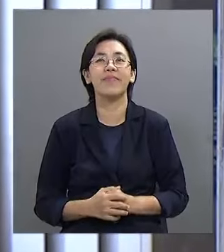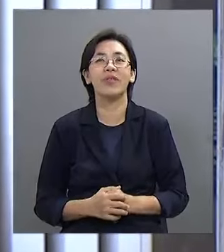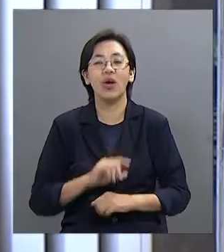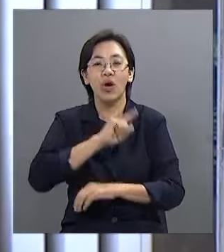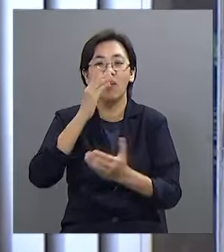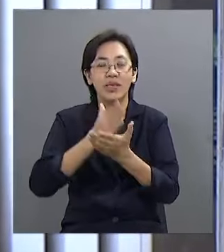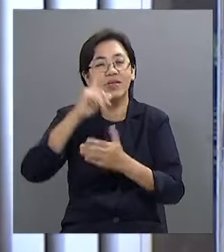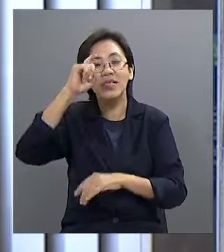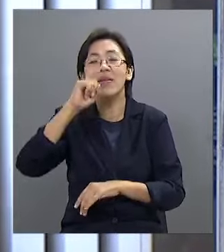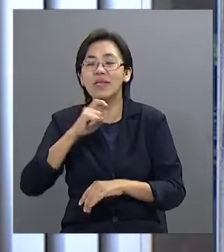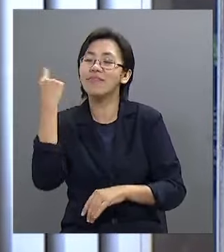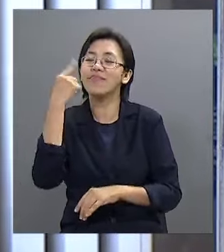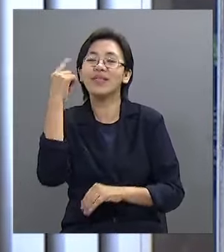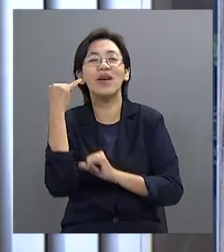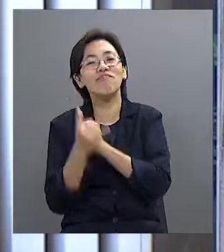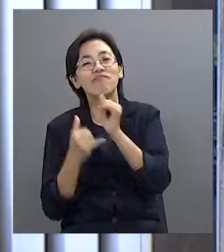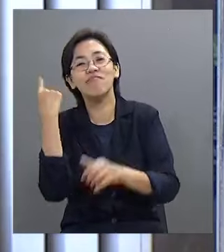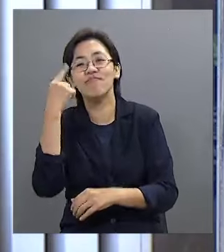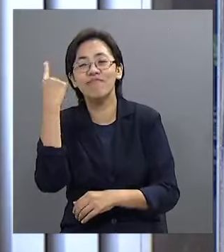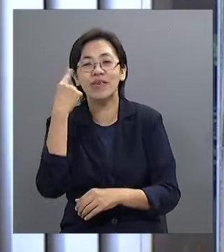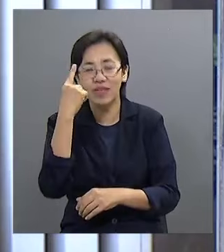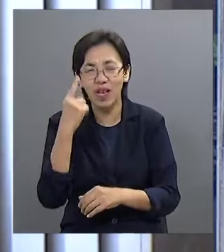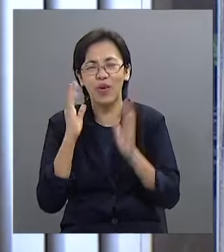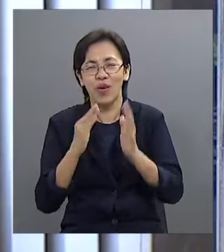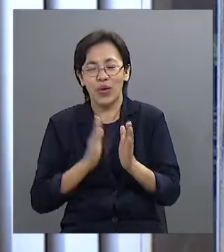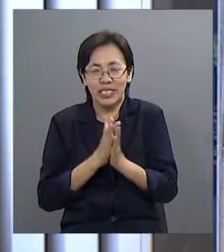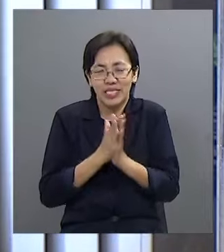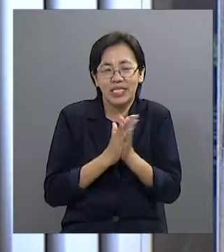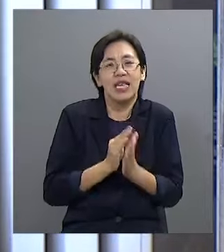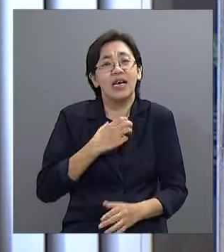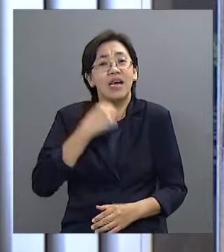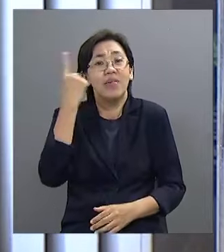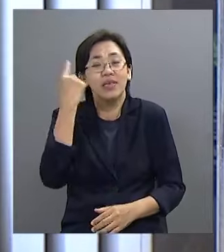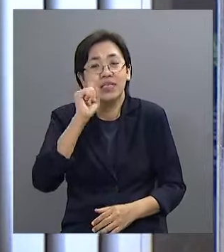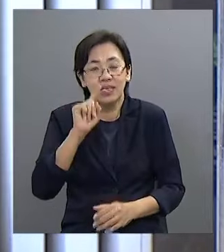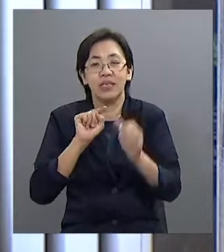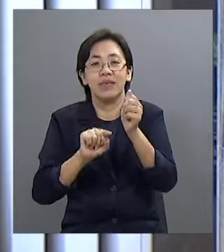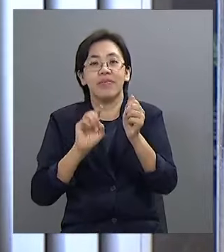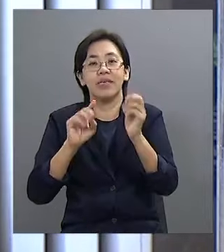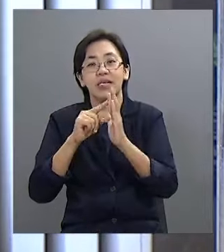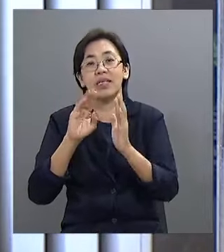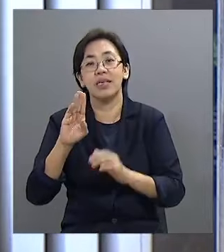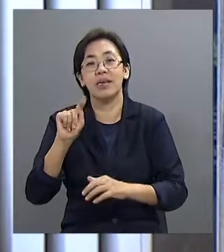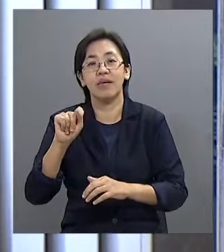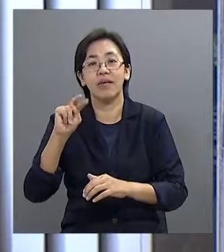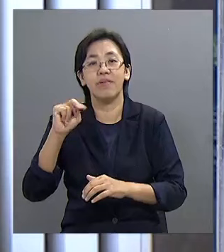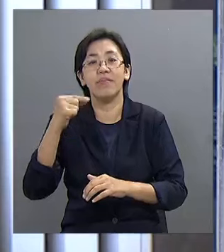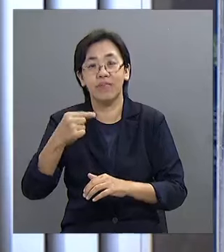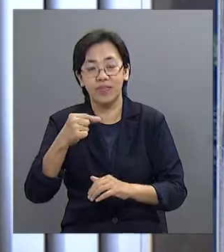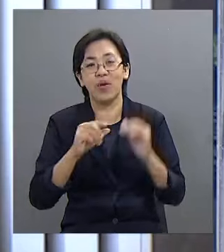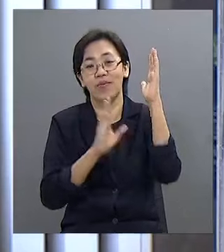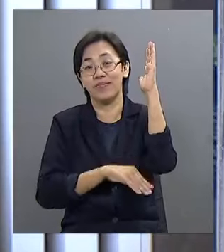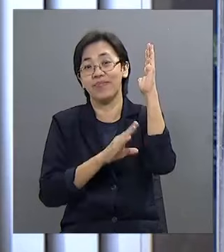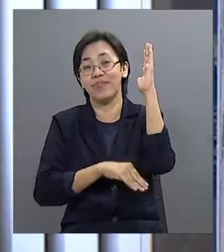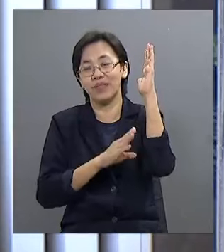ติแล้วครับหนึ่งในหมุดหมายที่อยากจะไปซะเหลือเกินนะครับที่เบตงคุณผู้ชมเดี๋ยวนี้ที่นั่นเนี่ยช่วงนี้อากาศเขาว่าดีนะครับสถานที่ท่องเ